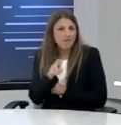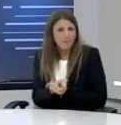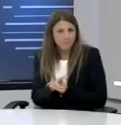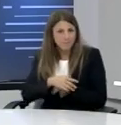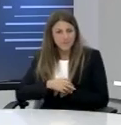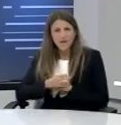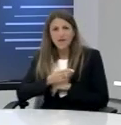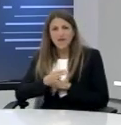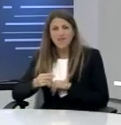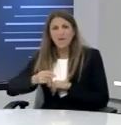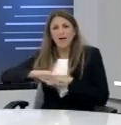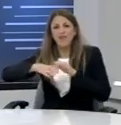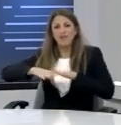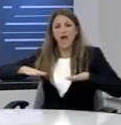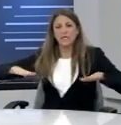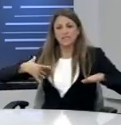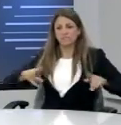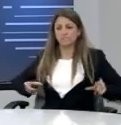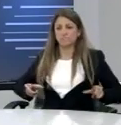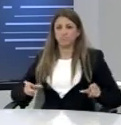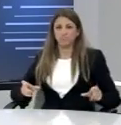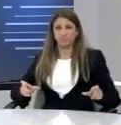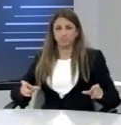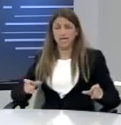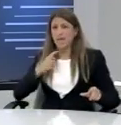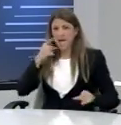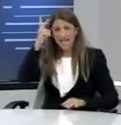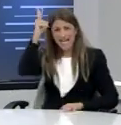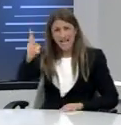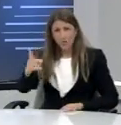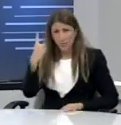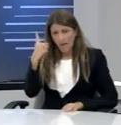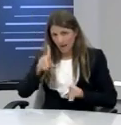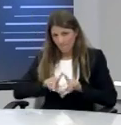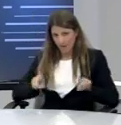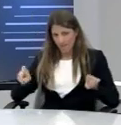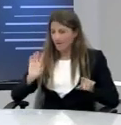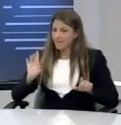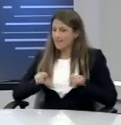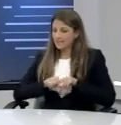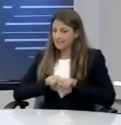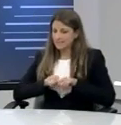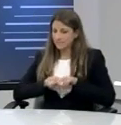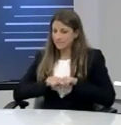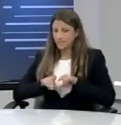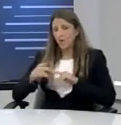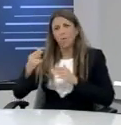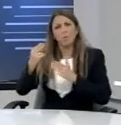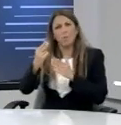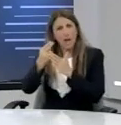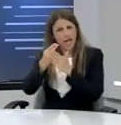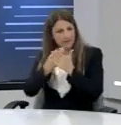θαλάσσια σύνορα πρέπει να φυλάσσονται. Κύριε Μητσοτάκη, σας κατηγορούμε για ένα πράγμα, όχι τόσο για το ότι πολλές